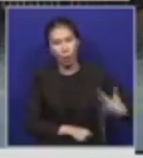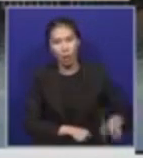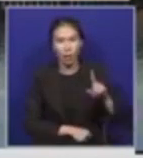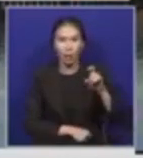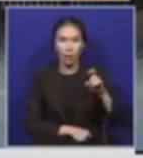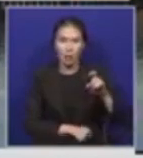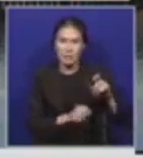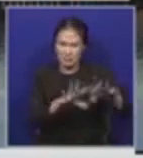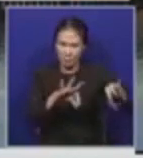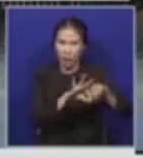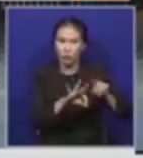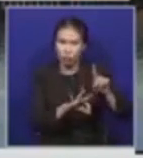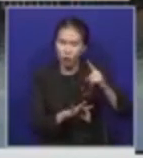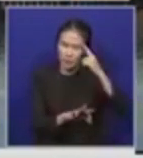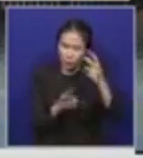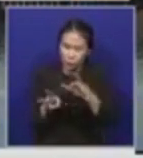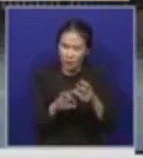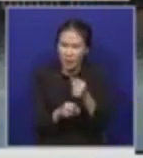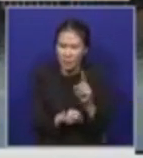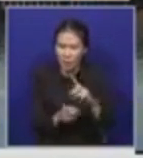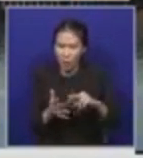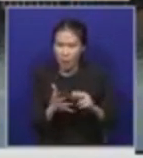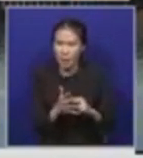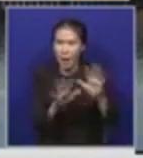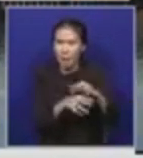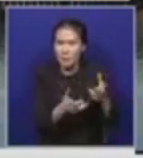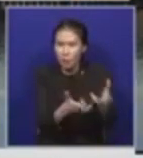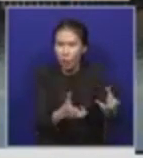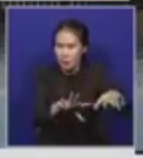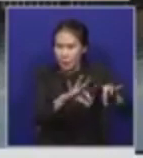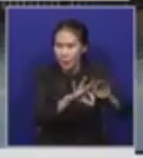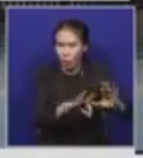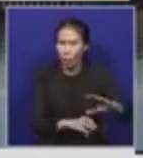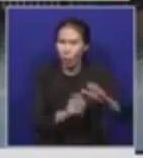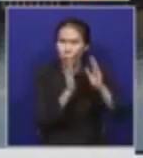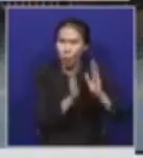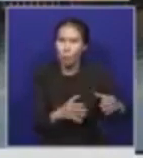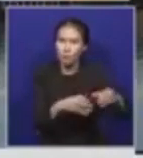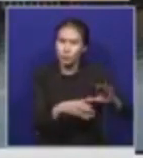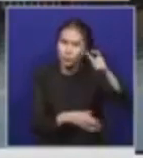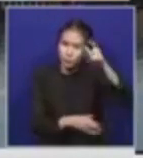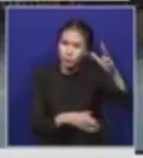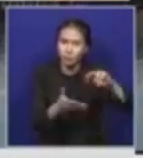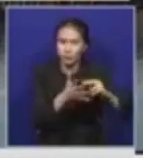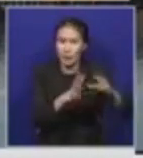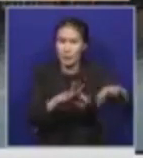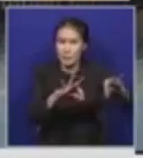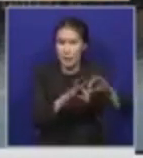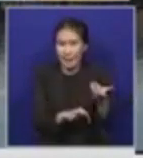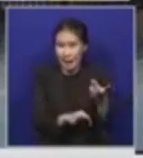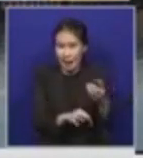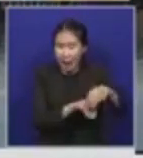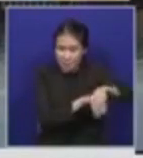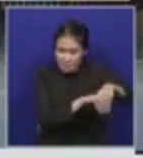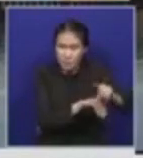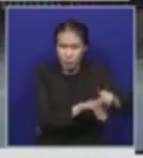ำคัญคือว่าเราจะทำอย่างไรให้มันเป็นสมบัติที่มันคงอยู่สถาบันเมล็ดพันธุ์แห่งชาติเนี่ยควรจะเกิด